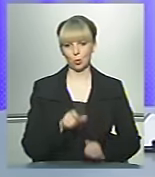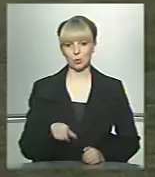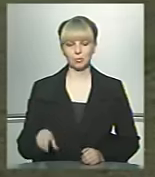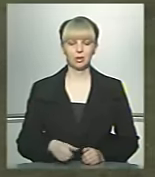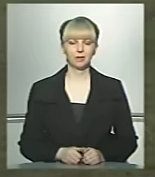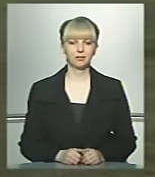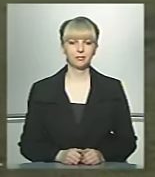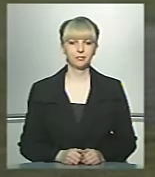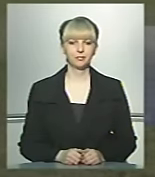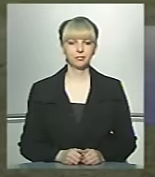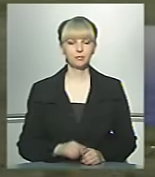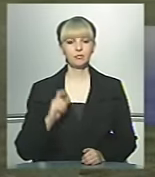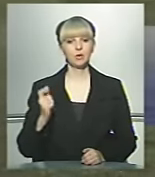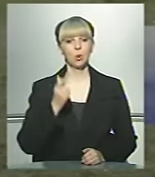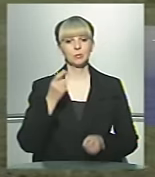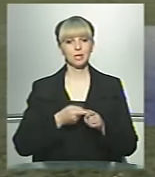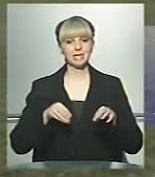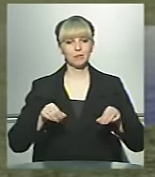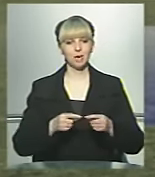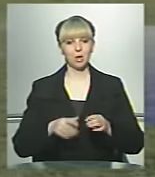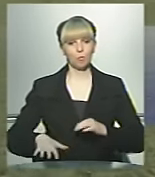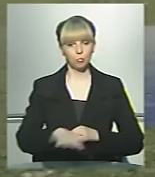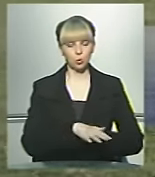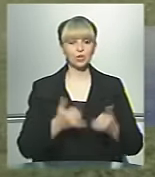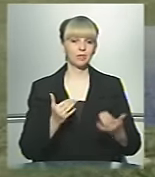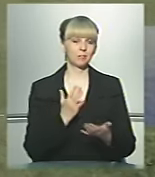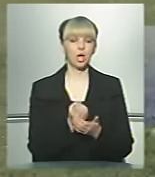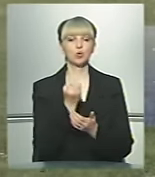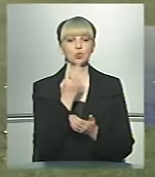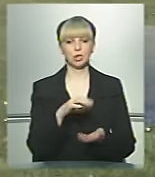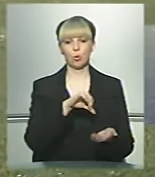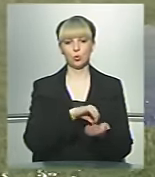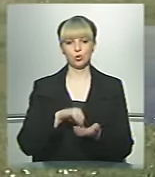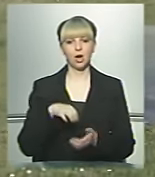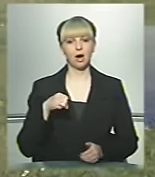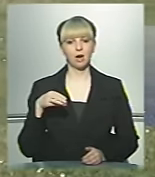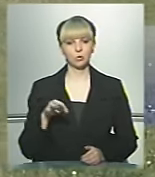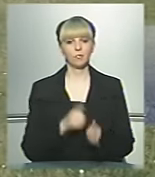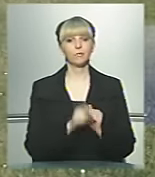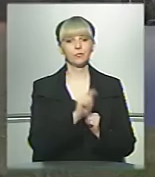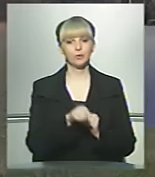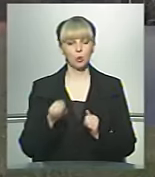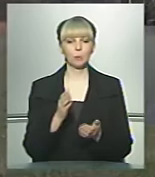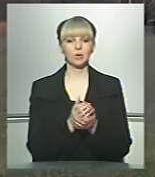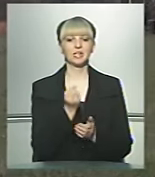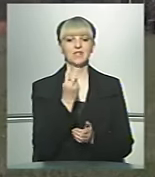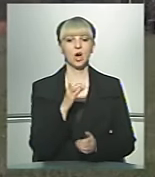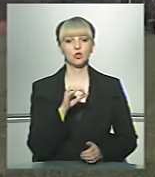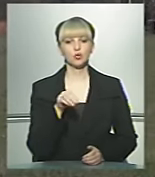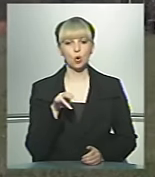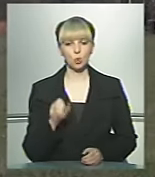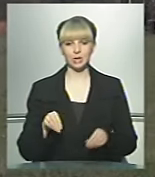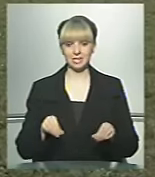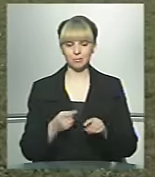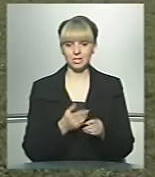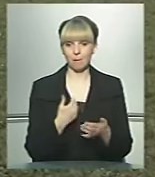кореспонденти. Господарями ось цієї земельної площі відтепер є 14 учасників АТО. Кожному з них належить 12 соток землі. І